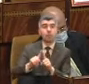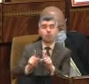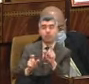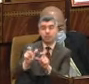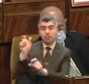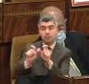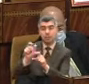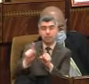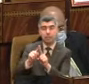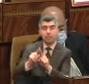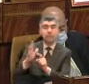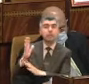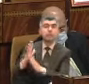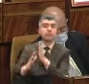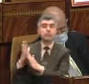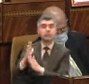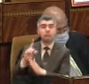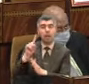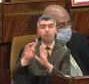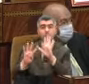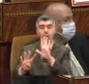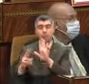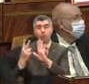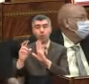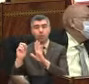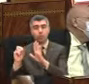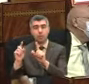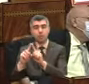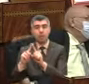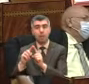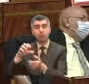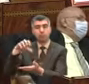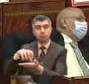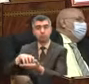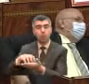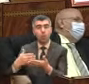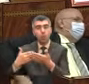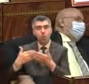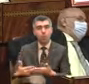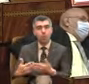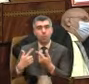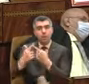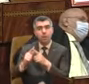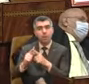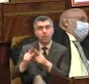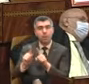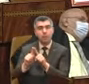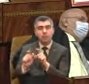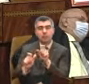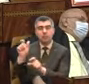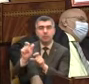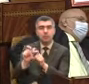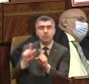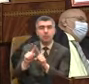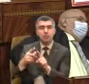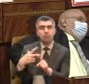ديال الحمايه في العشرينيات ديال القرن الماضي محميه طبيعيه، اليوم كيتعرض لتهديدات ممنهجه من طرف الاطماع